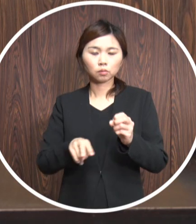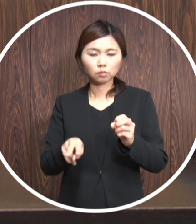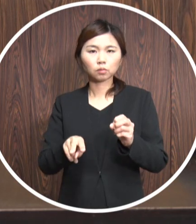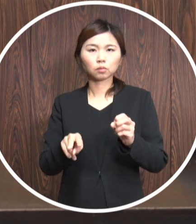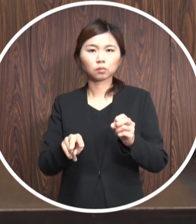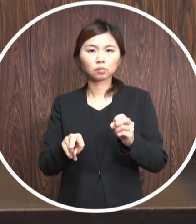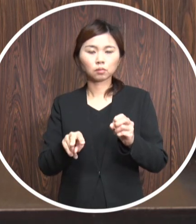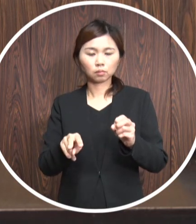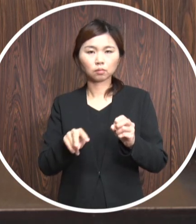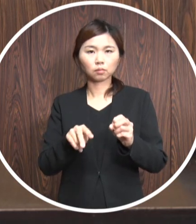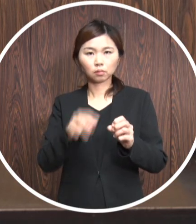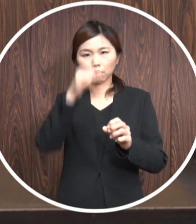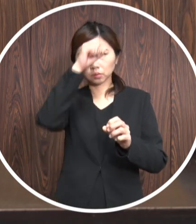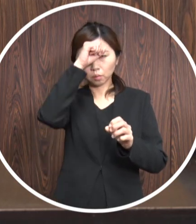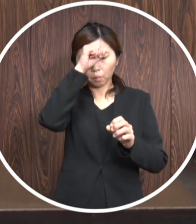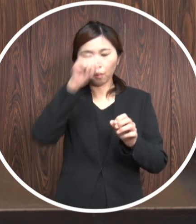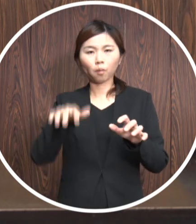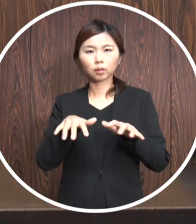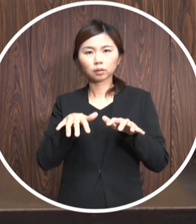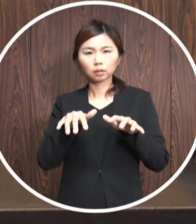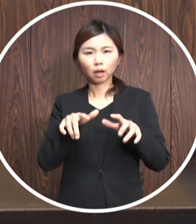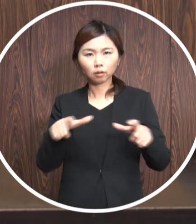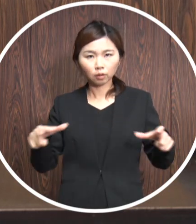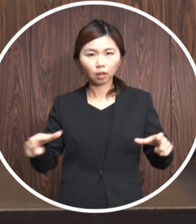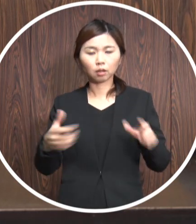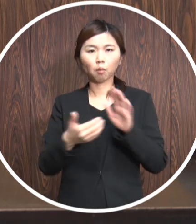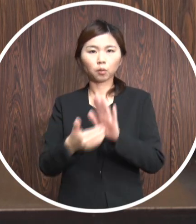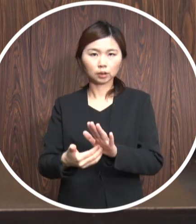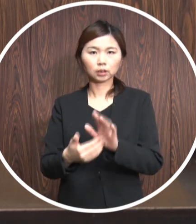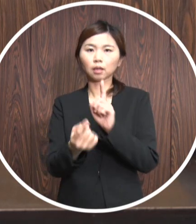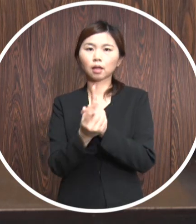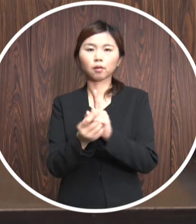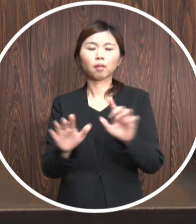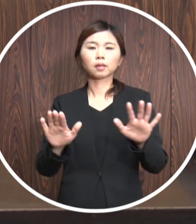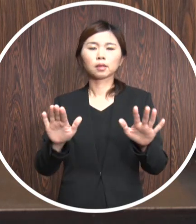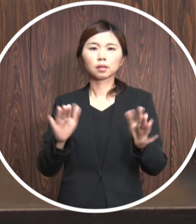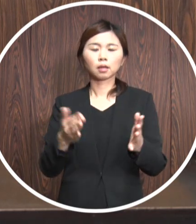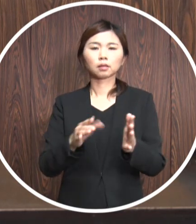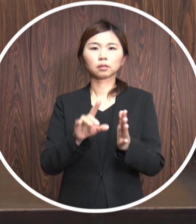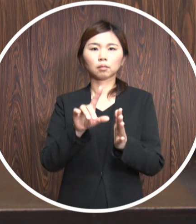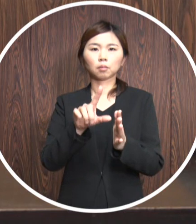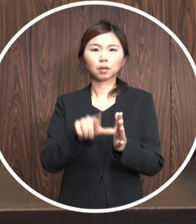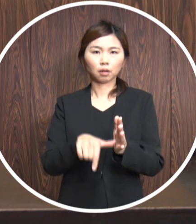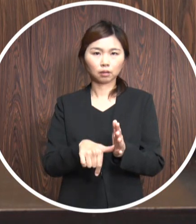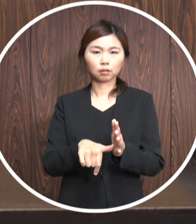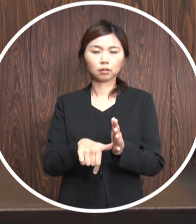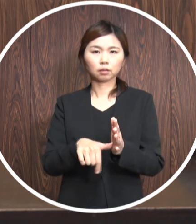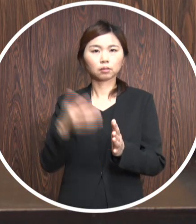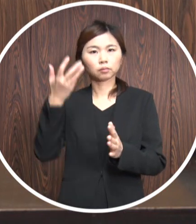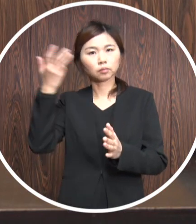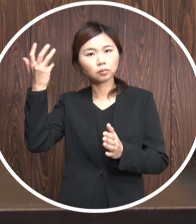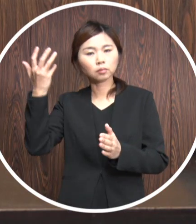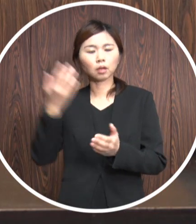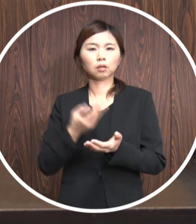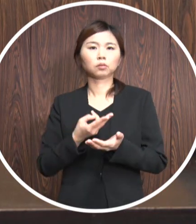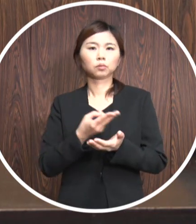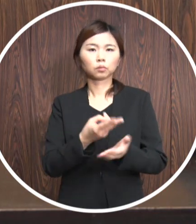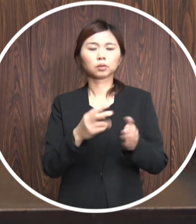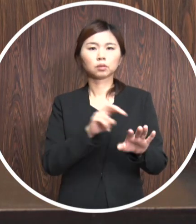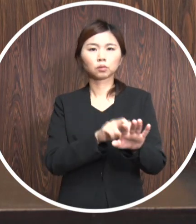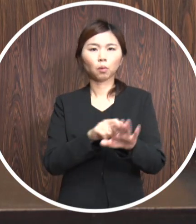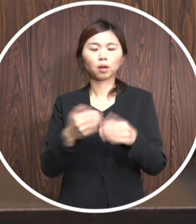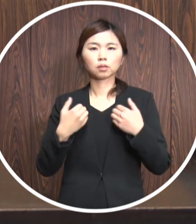に何の対策も行わなかったという極端な想定のもとで入院治療が必要